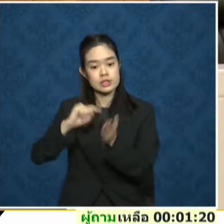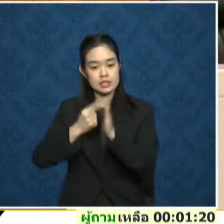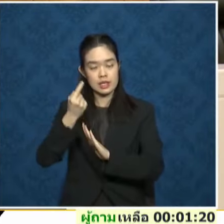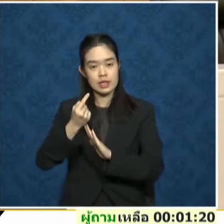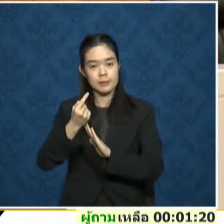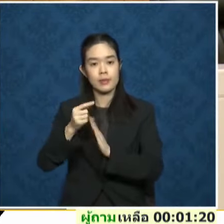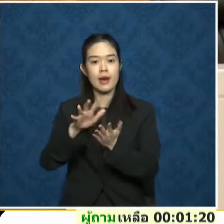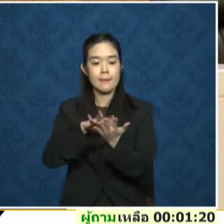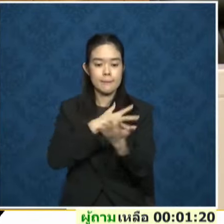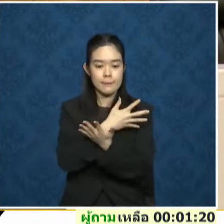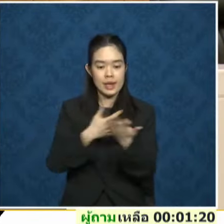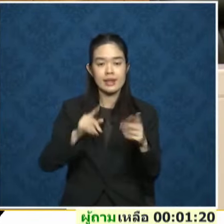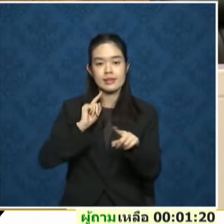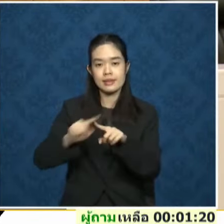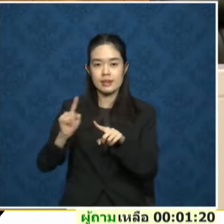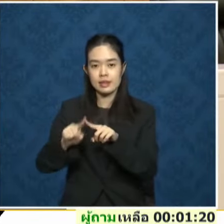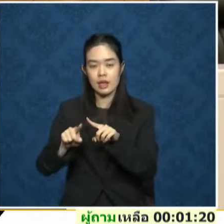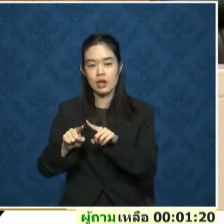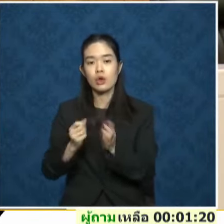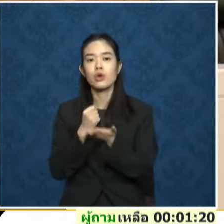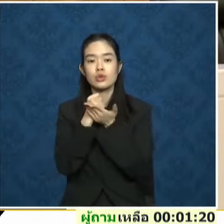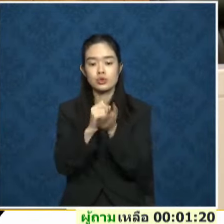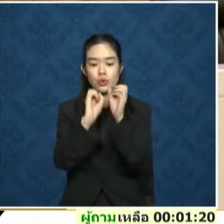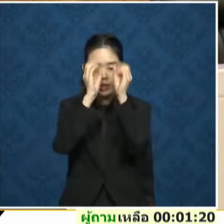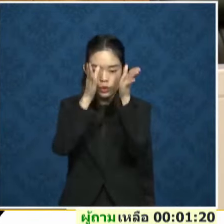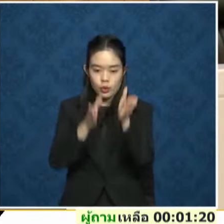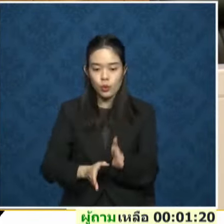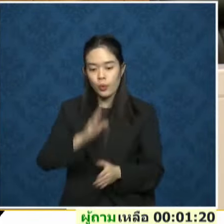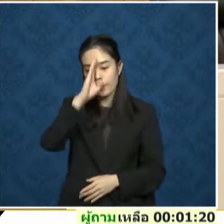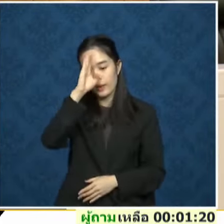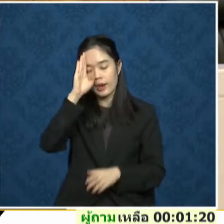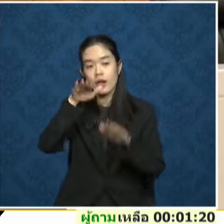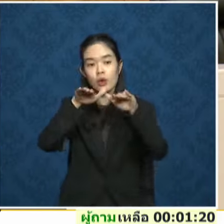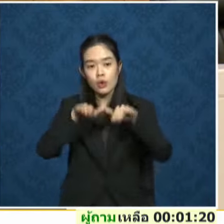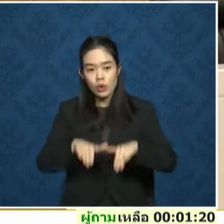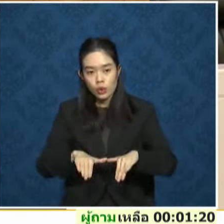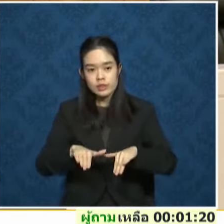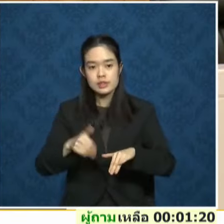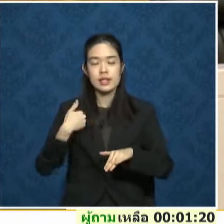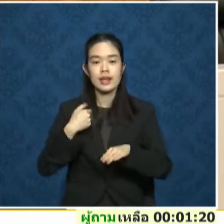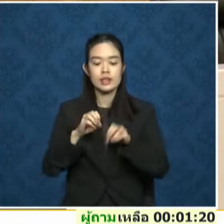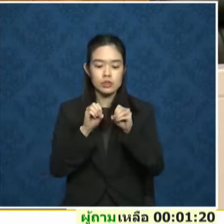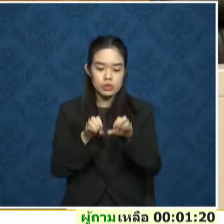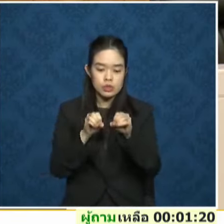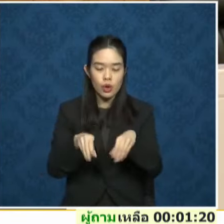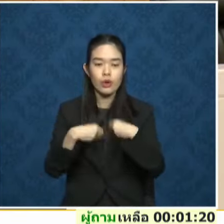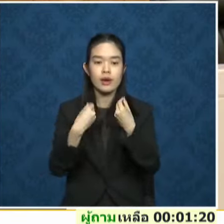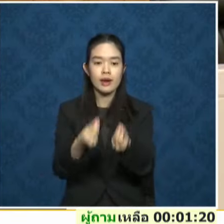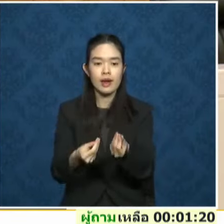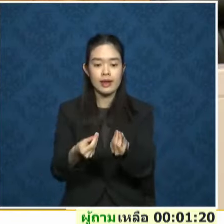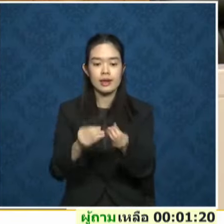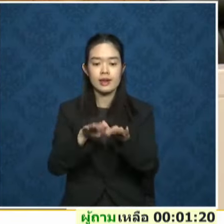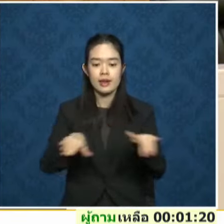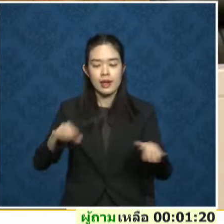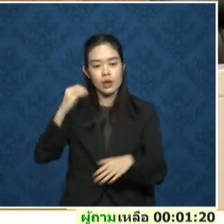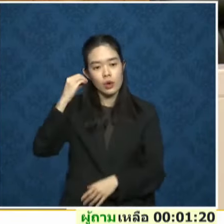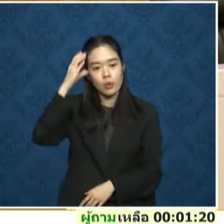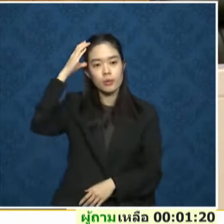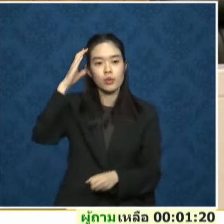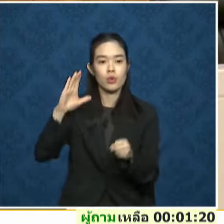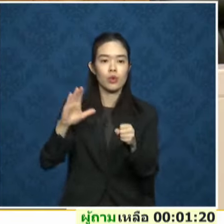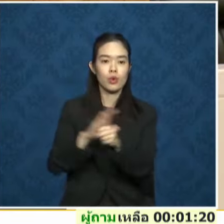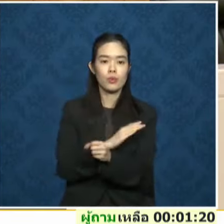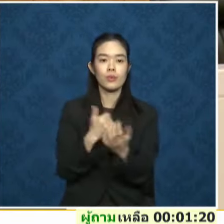ขึ้นลดภาระคุณครูนะครับและสร้างความสุขให้กับคุณครูและนักเรียนในตามนโยบายเรียนดีมีความสุขกับขอบคุณ